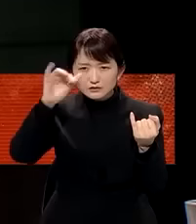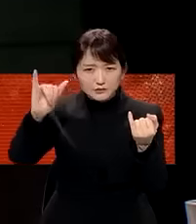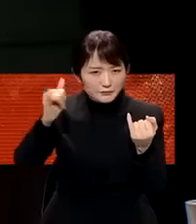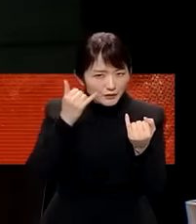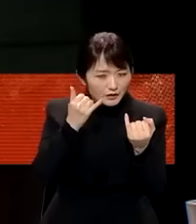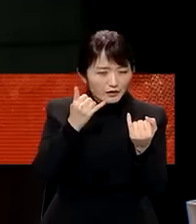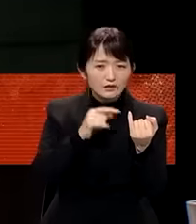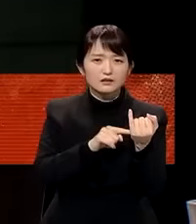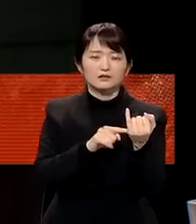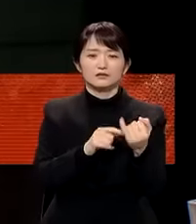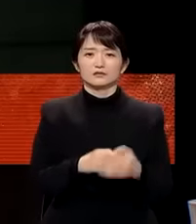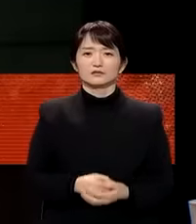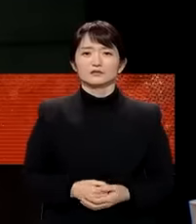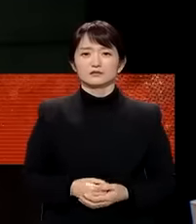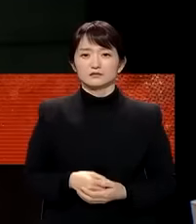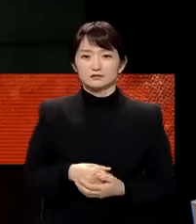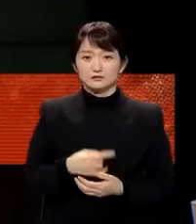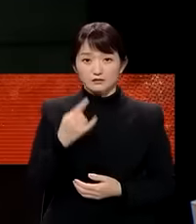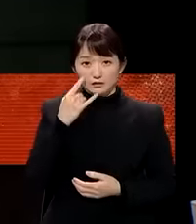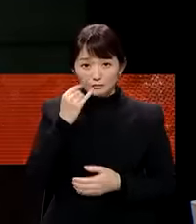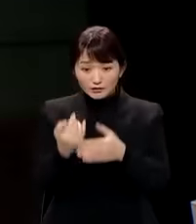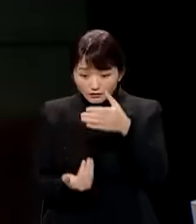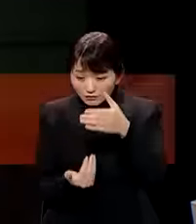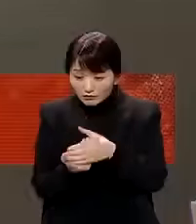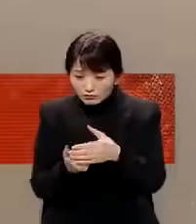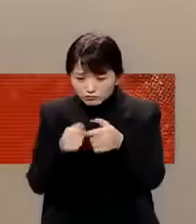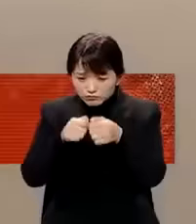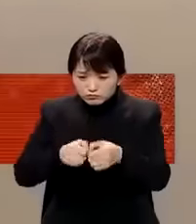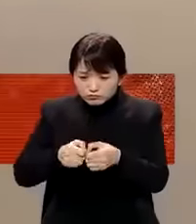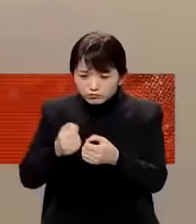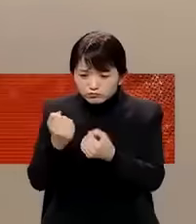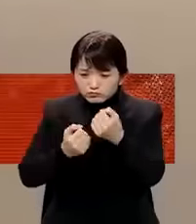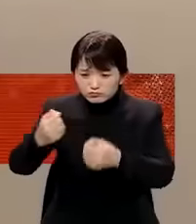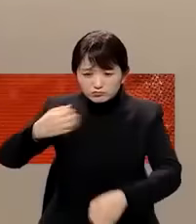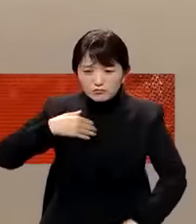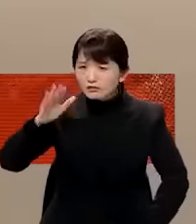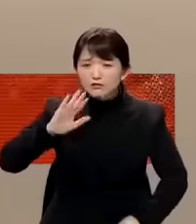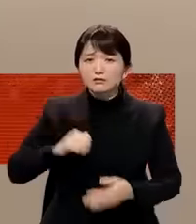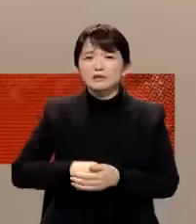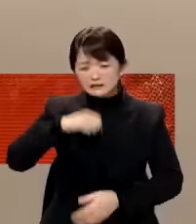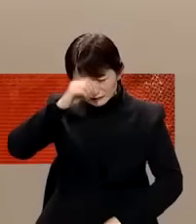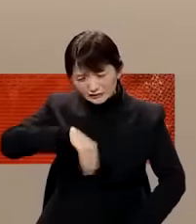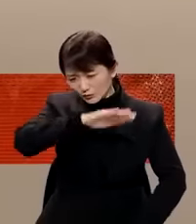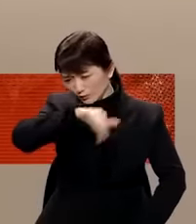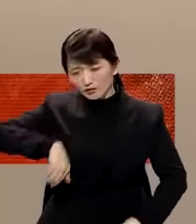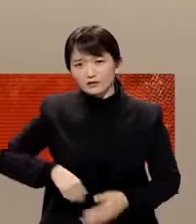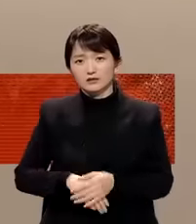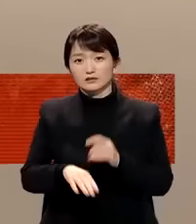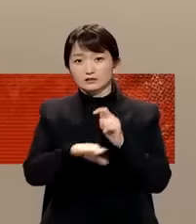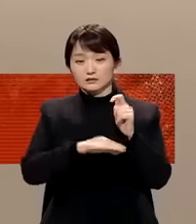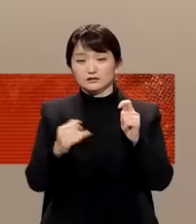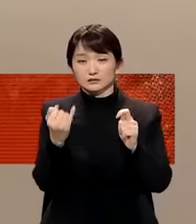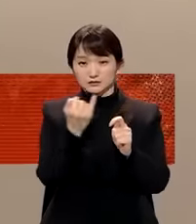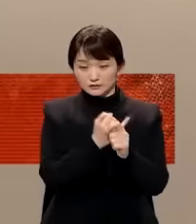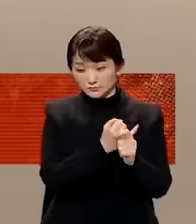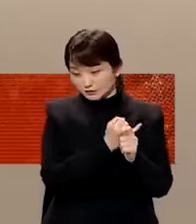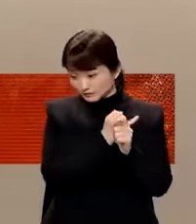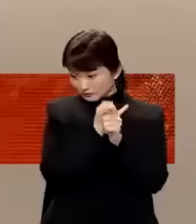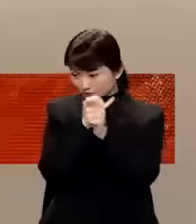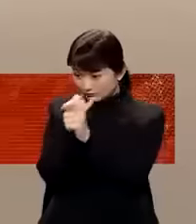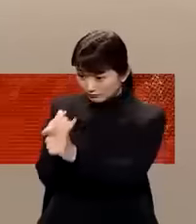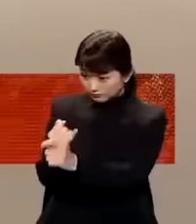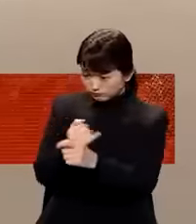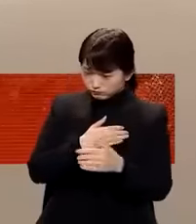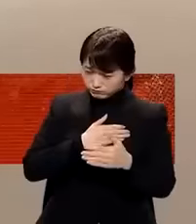받습니다이 어머니가 사고가 났다는데 자세한 설명은 없이 일단 오라고 합니다이 택시 타고 알려준 곳으로 향하면서 너무